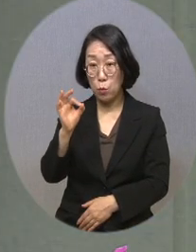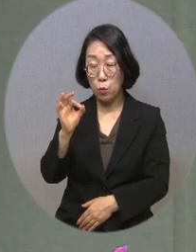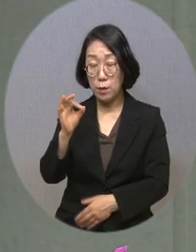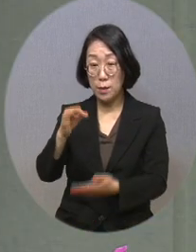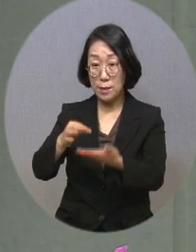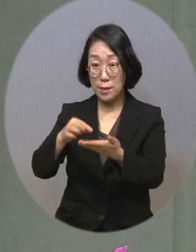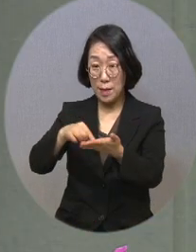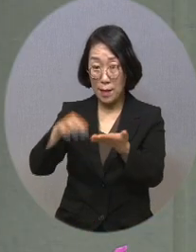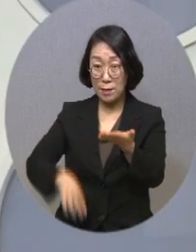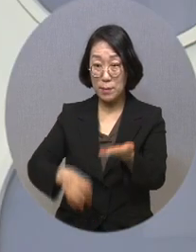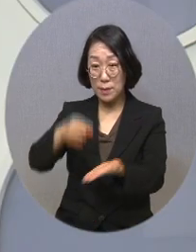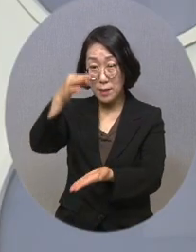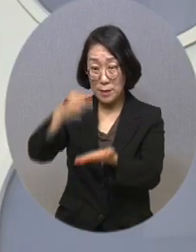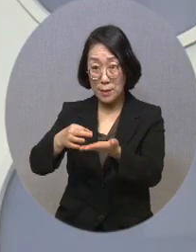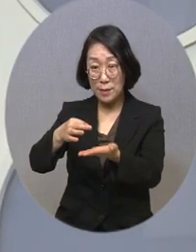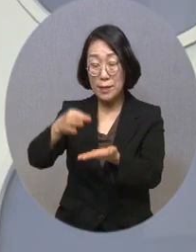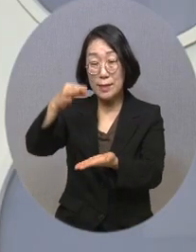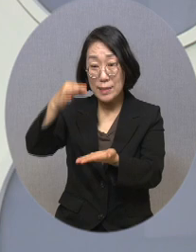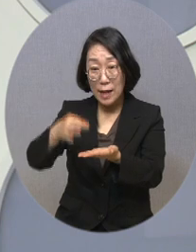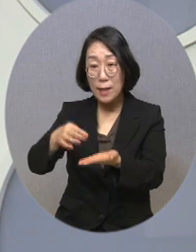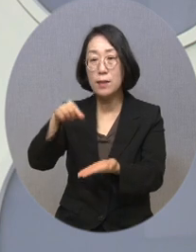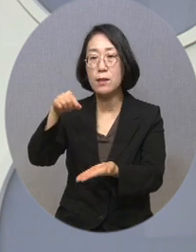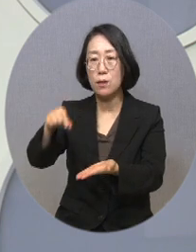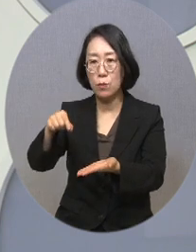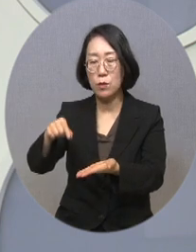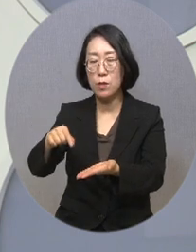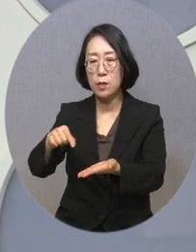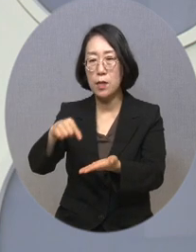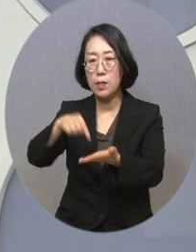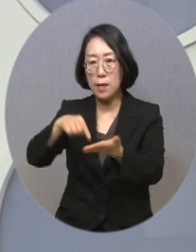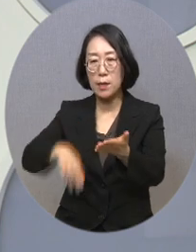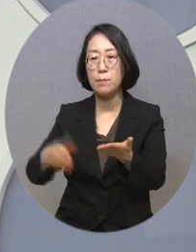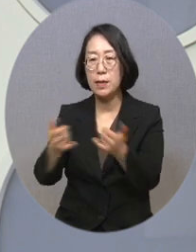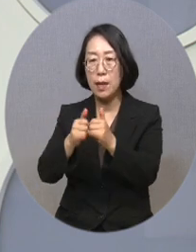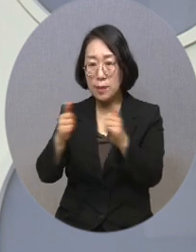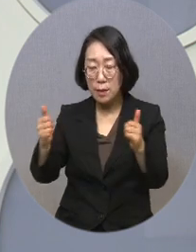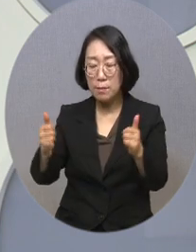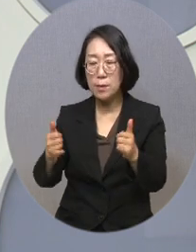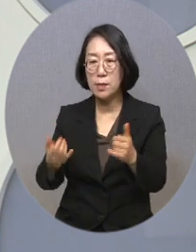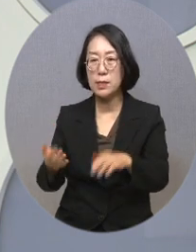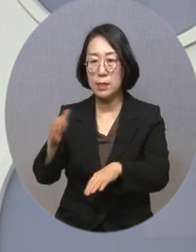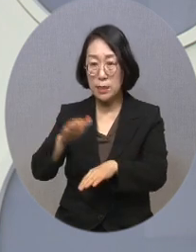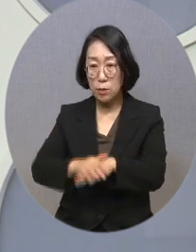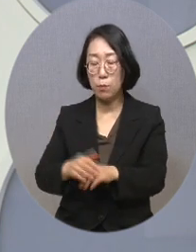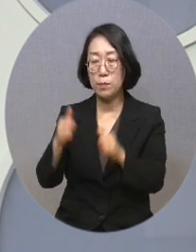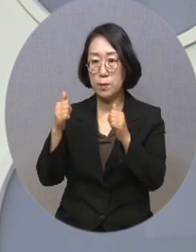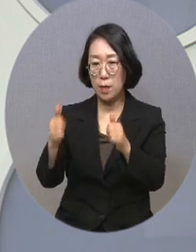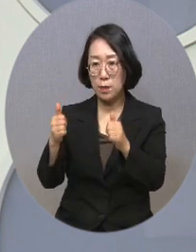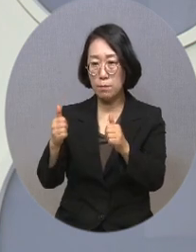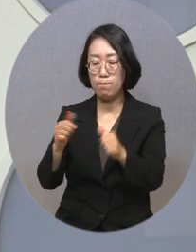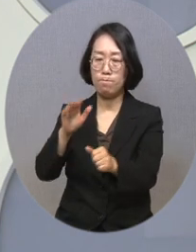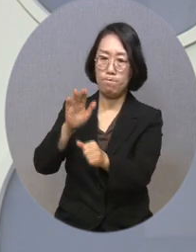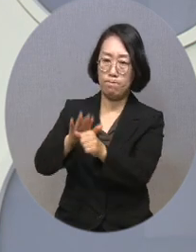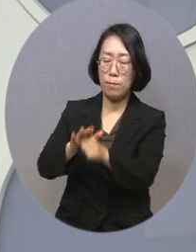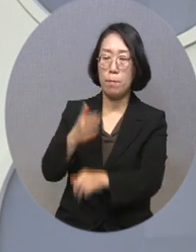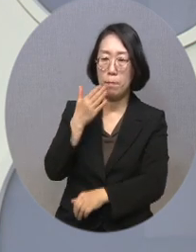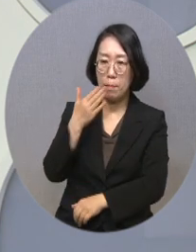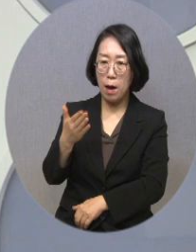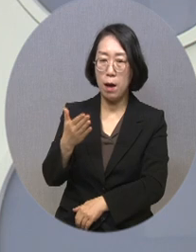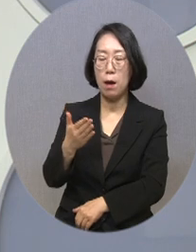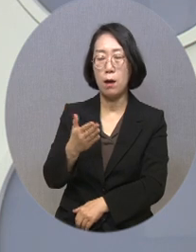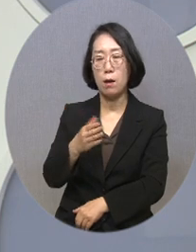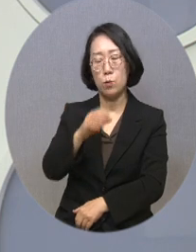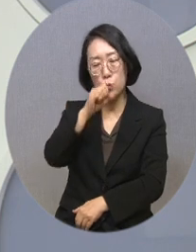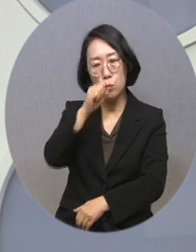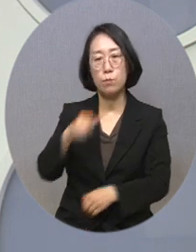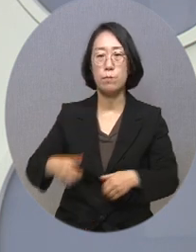조세 소송 해야 되지 않느냐라고 하는 그런 것들을 우리 세무사 이제 회원들도 그렇게 이제 그